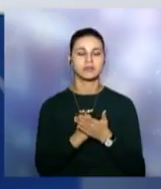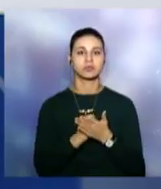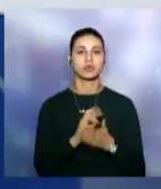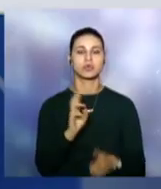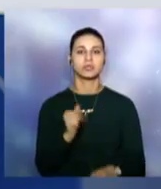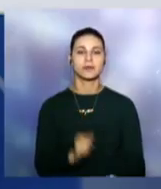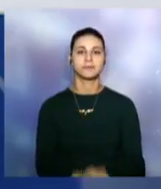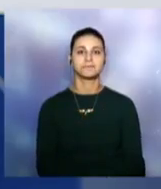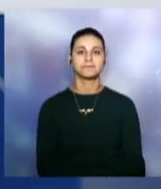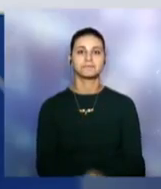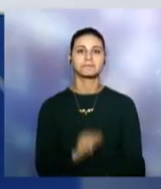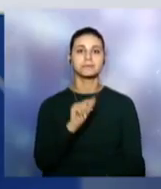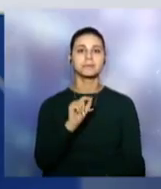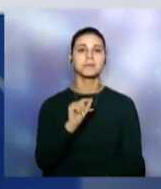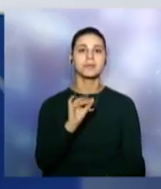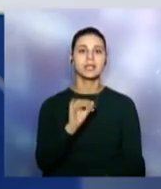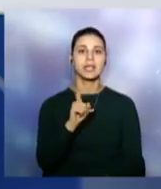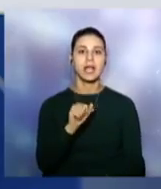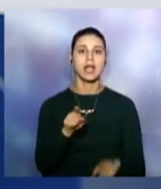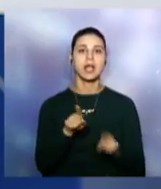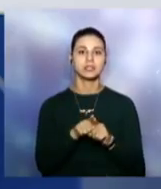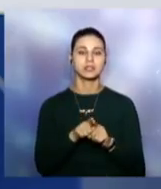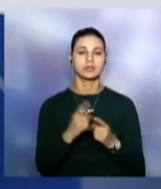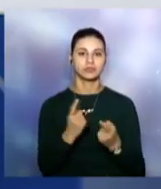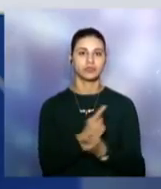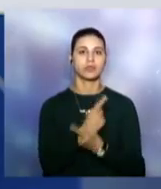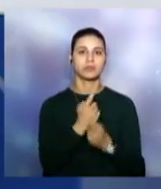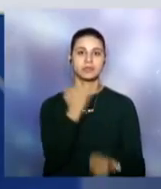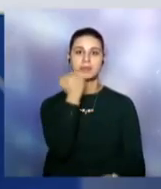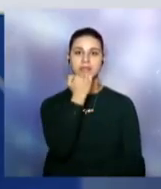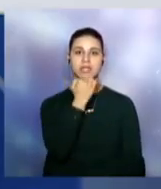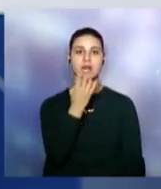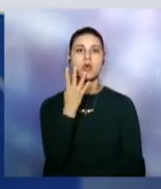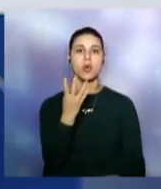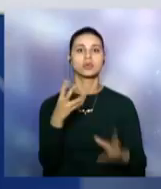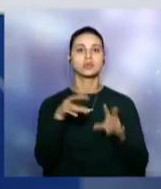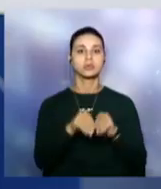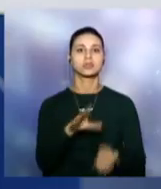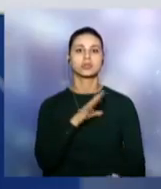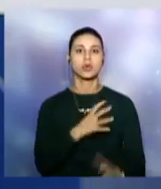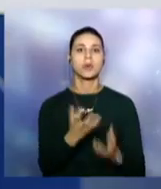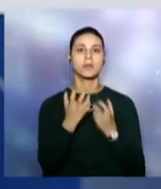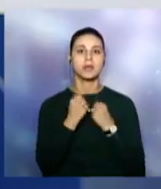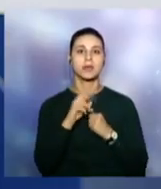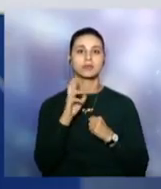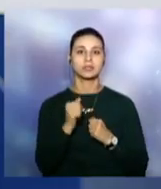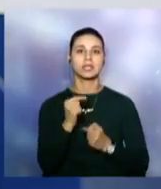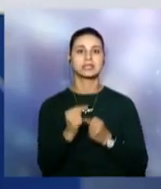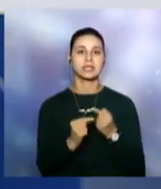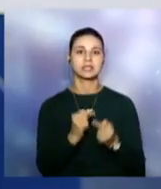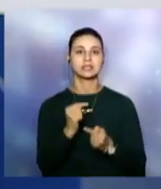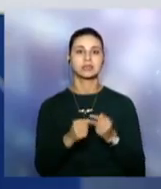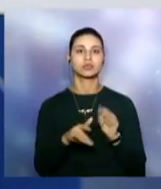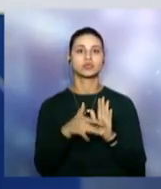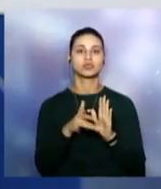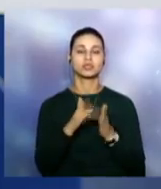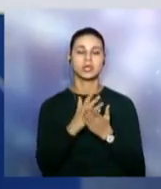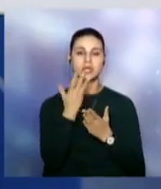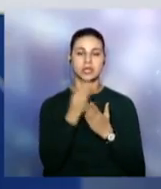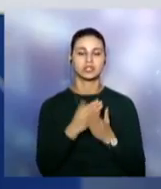და თიხის ფიალა, რომელიც ასევე ბუნებრივი მასალისაგან 4 სტიკის შეჯერებით არის მიღებული და ტრადიციული ჭურჭელი